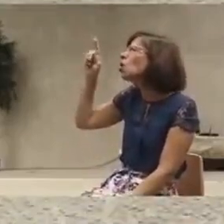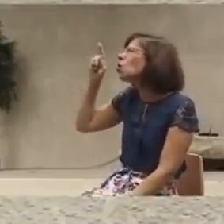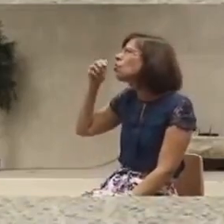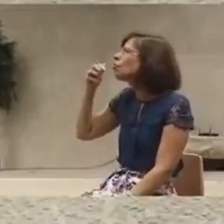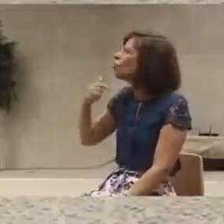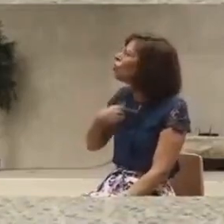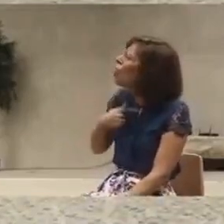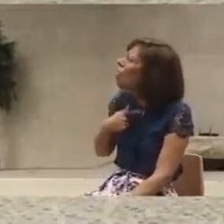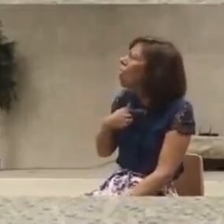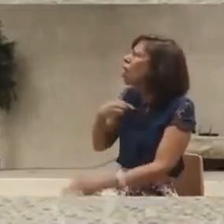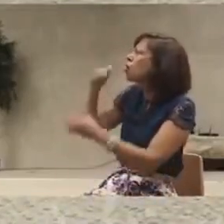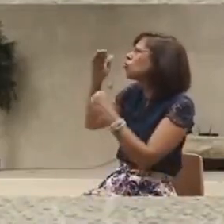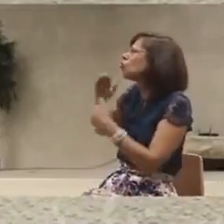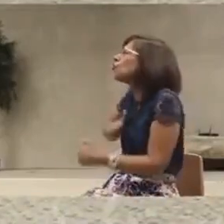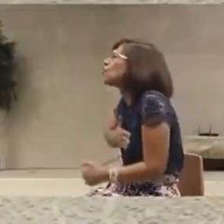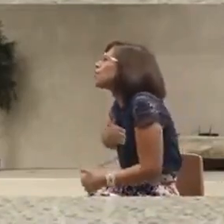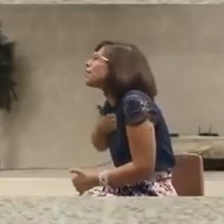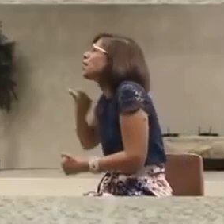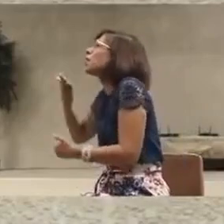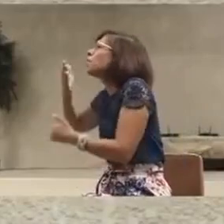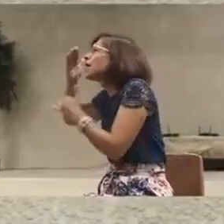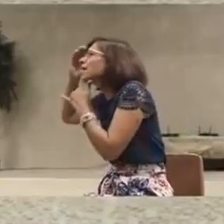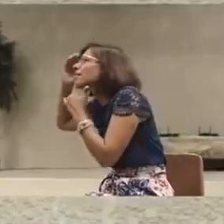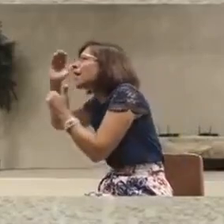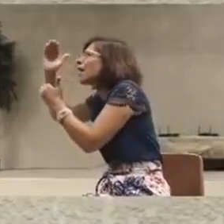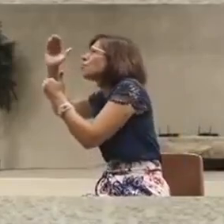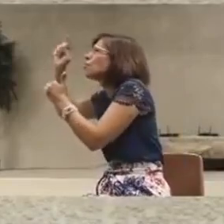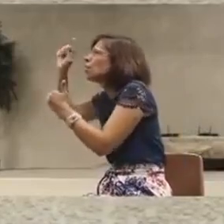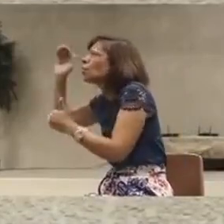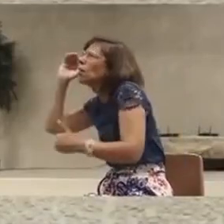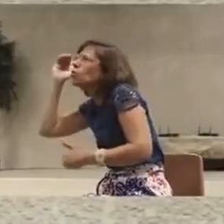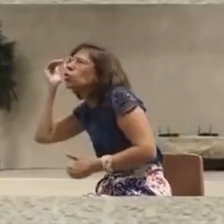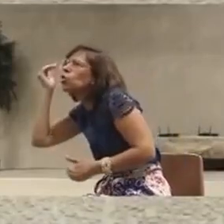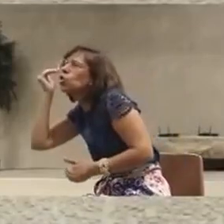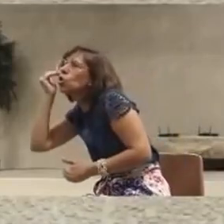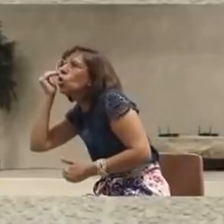vers toi, ma louange, qui t'est agréable. Oui.